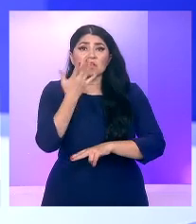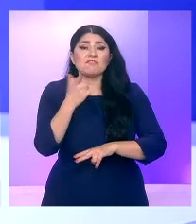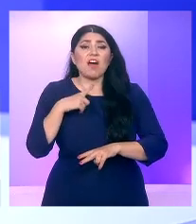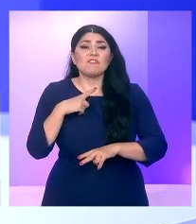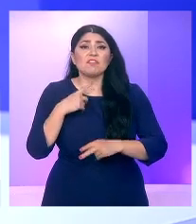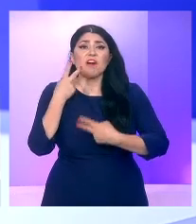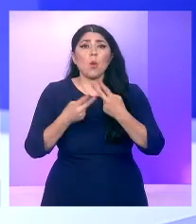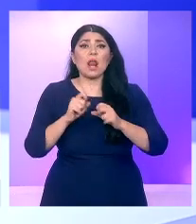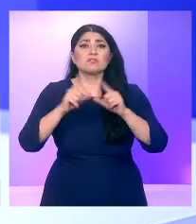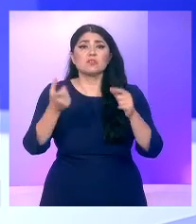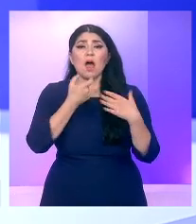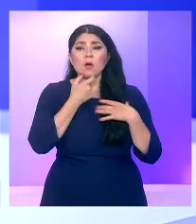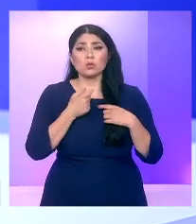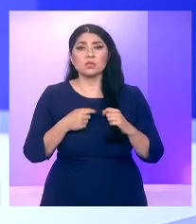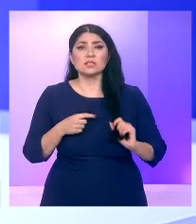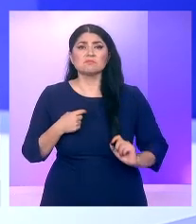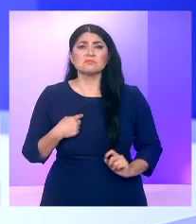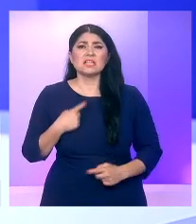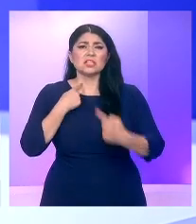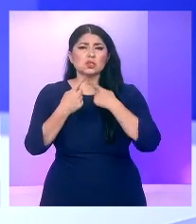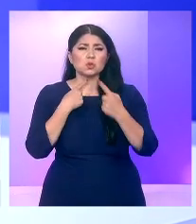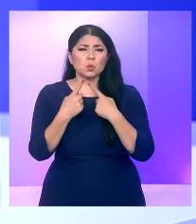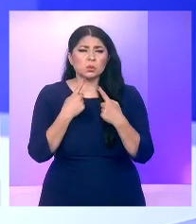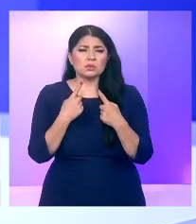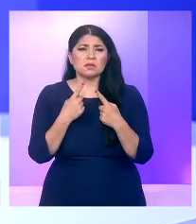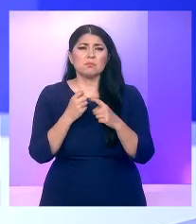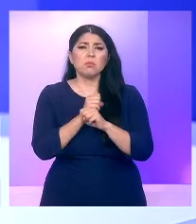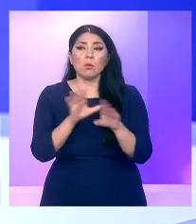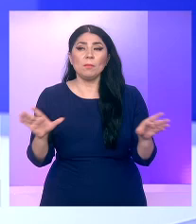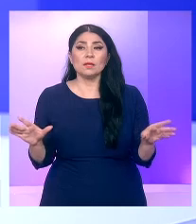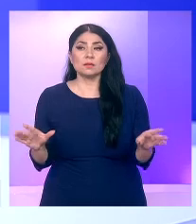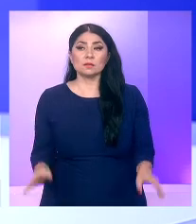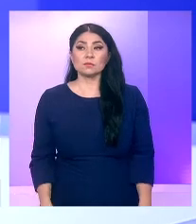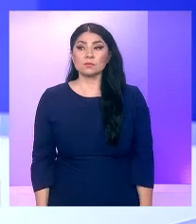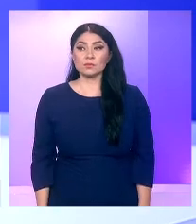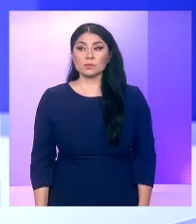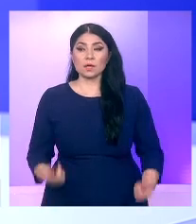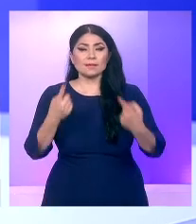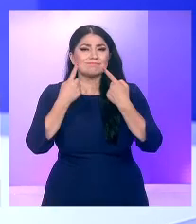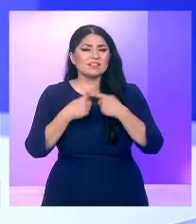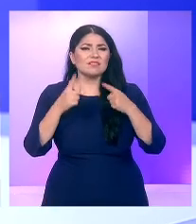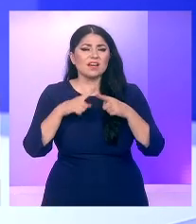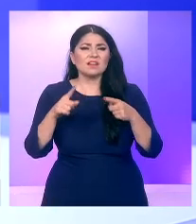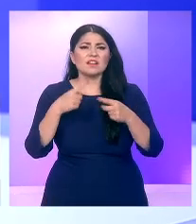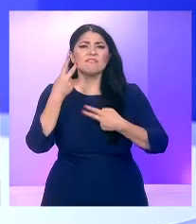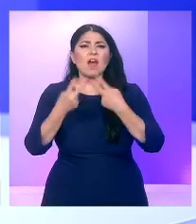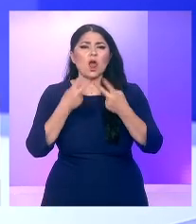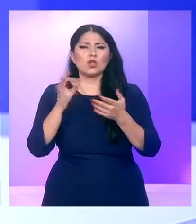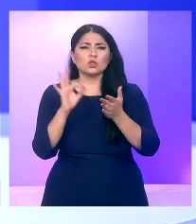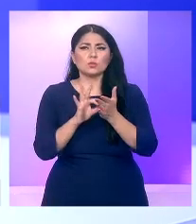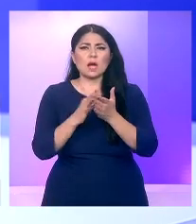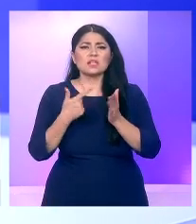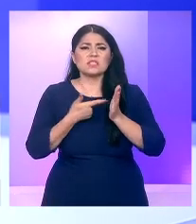că vedeți, se tot aruncă în spațiul public, pe surse ce e drept, tot felul de cifre care să arate